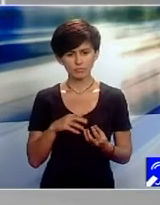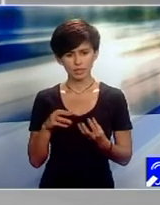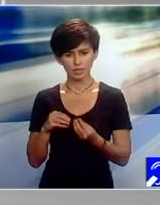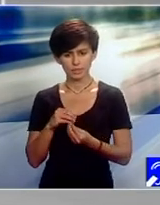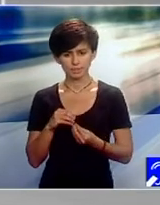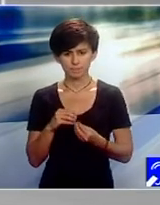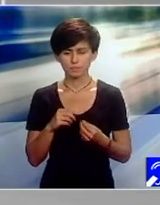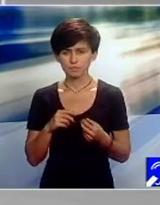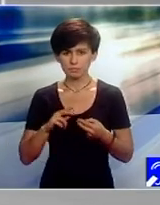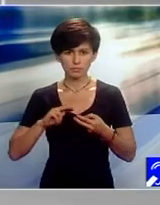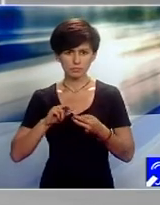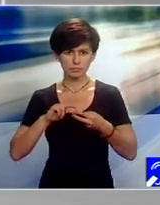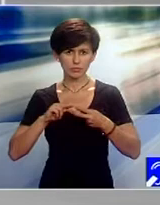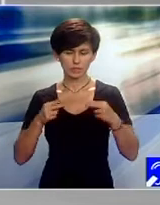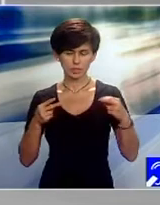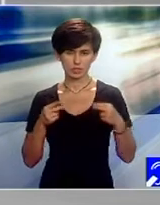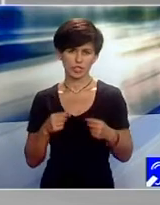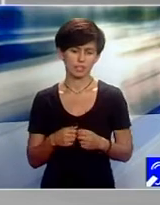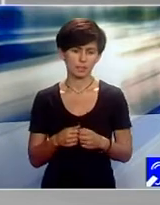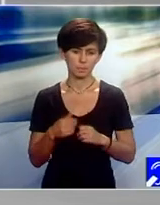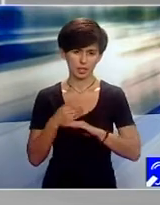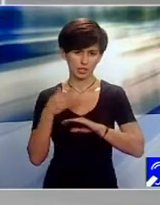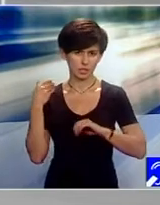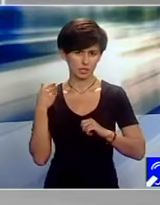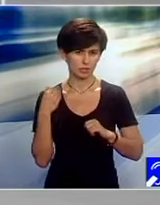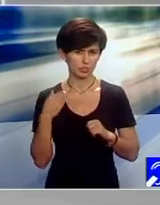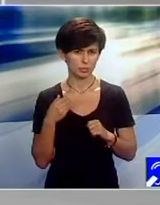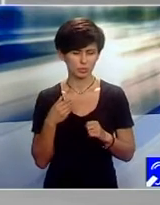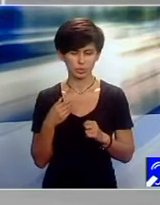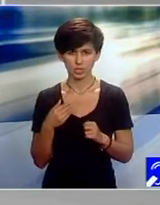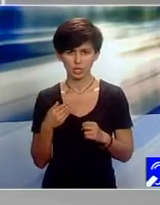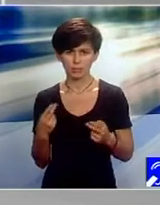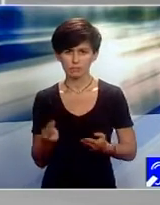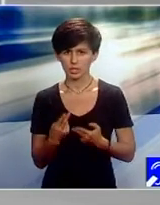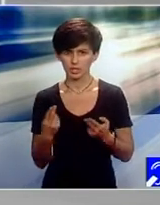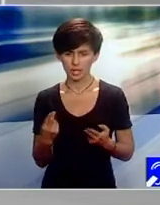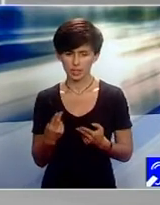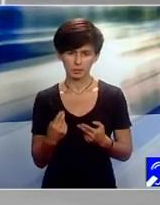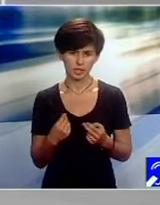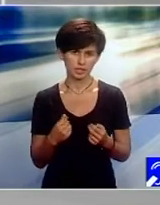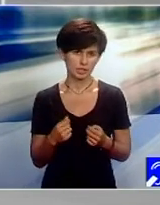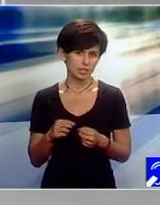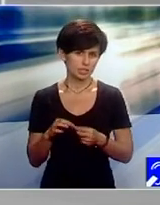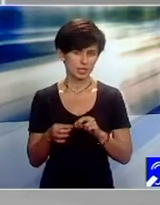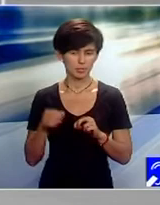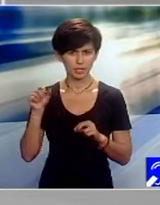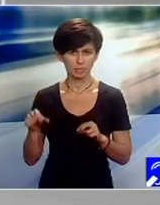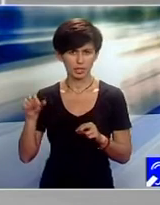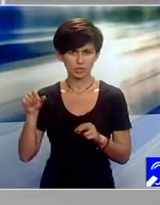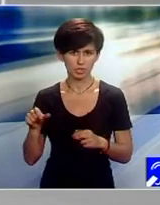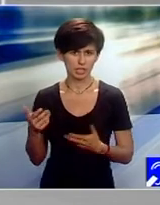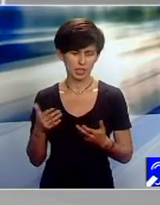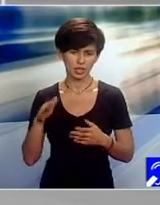precoce, acolo, s-a demonstrat faptul că persoanele care au în familie, persoane care au dezvoltat Alzheimer cu